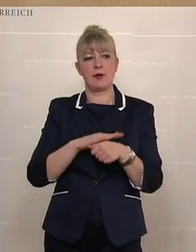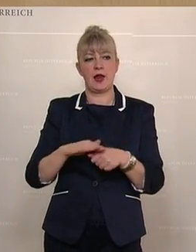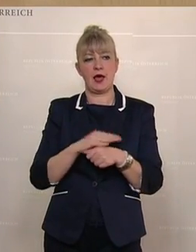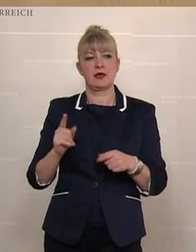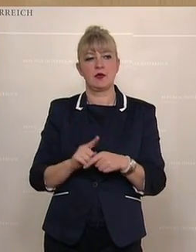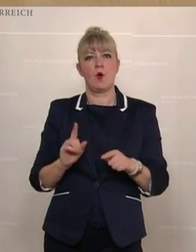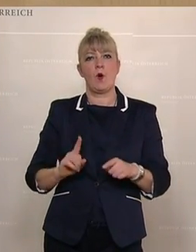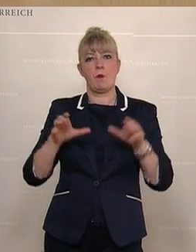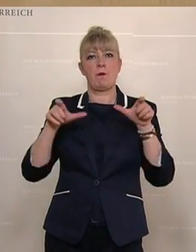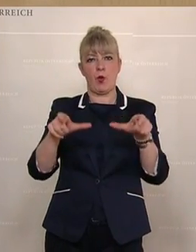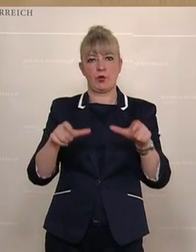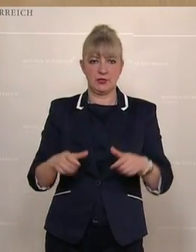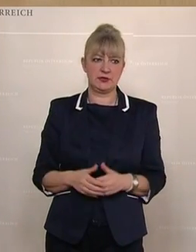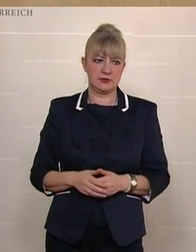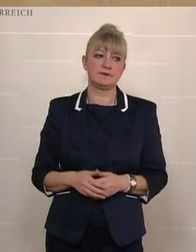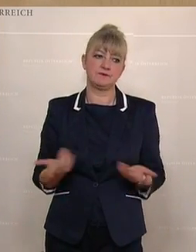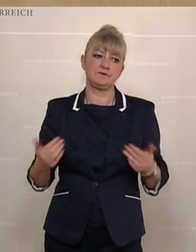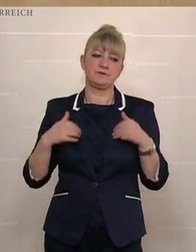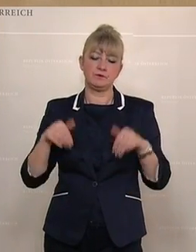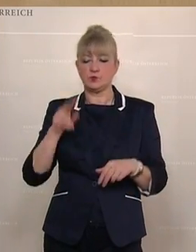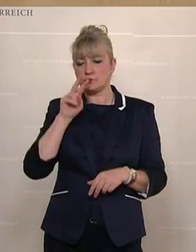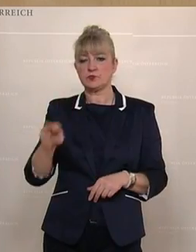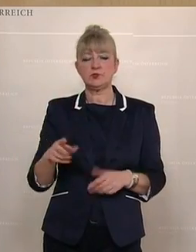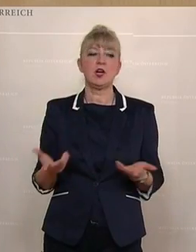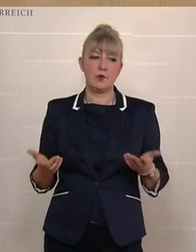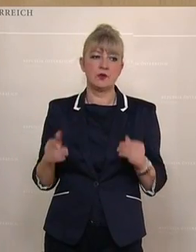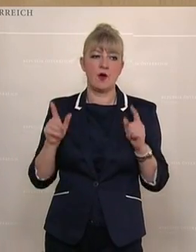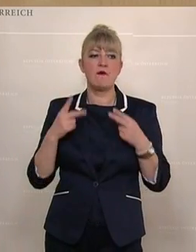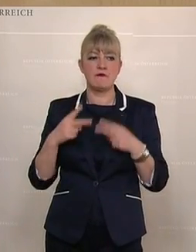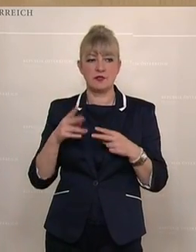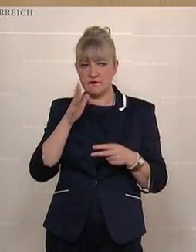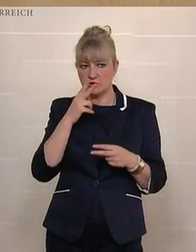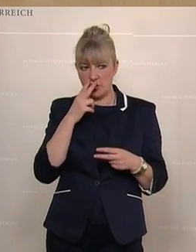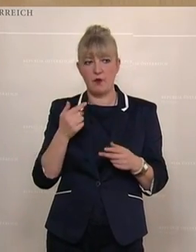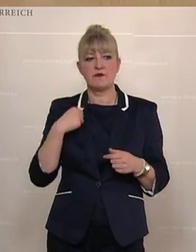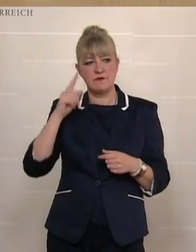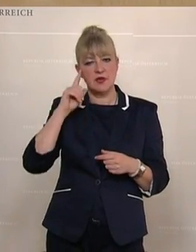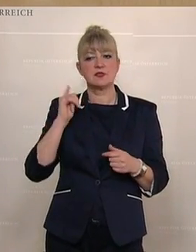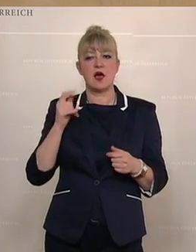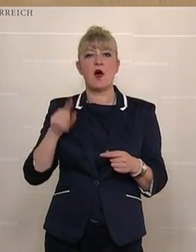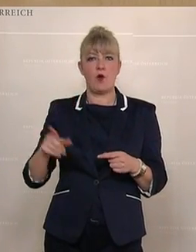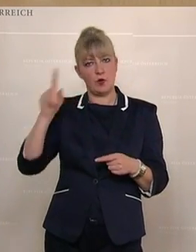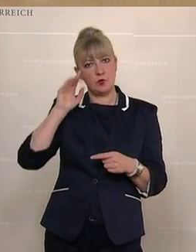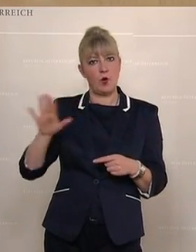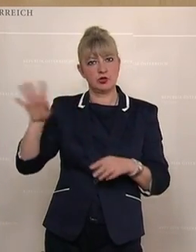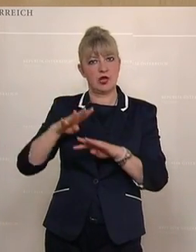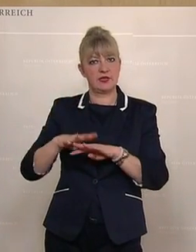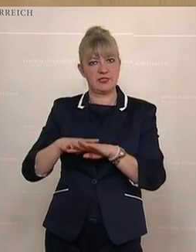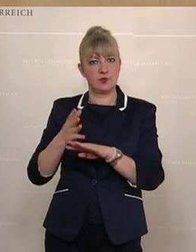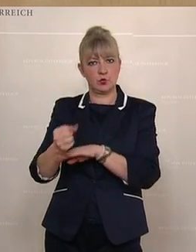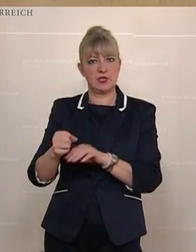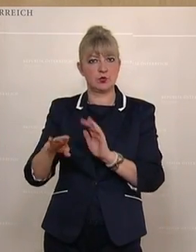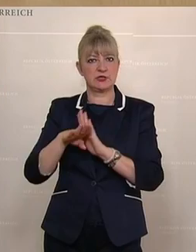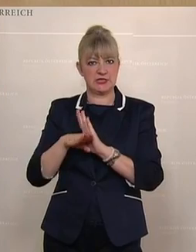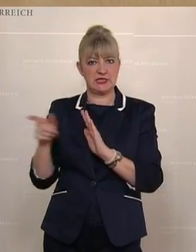des Overblockings. Wir müssen da hinschauen, wir werden auch weiterhin hinschauen und wir wissen auch, dass in Deutschland beim